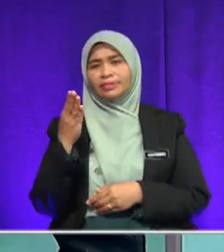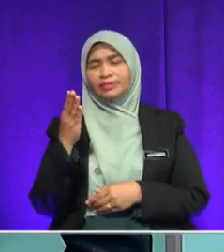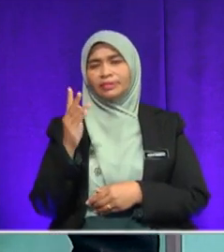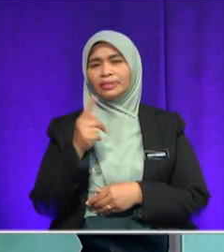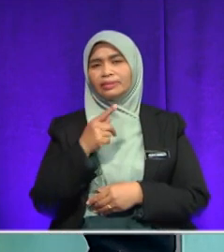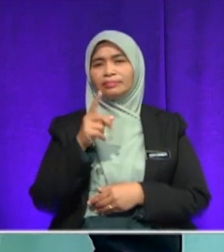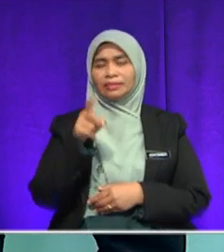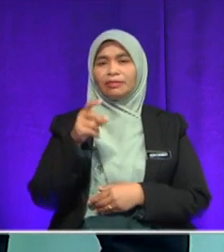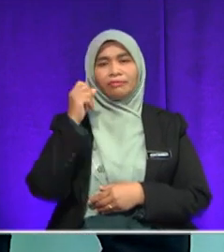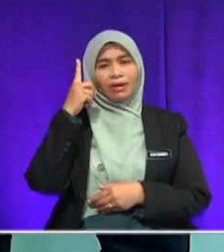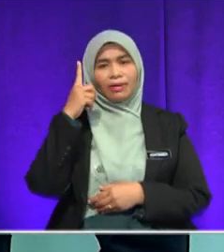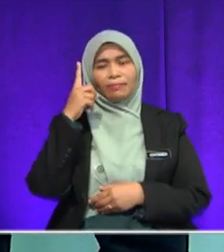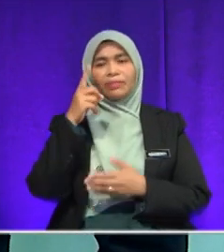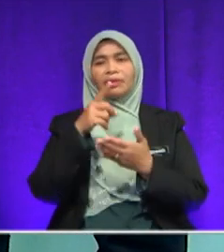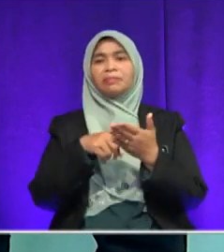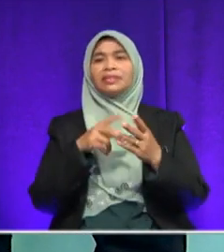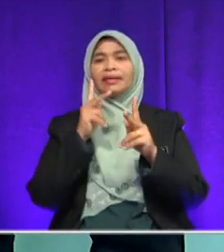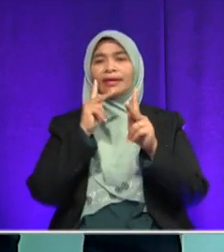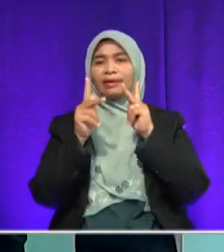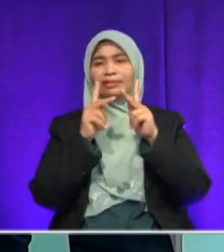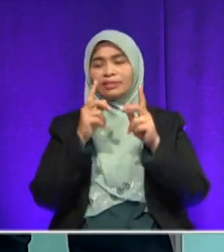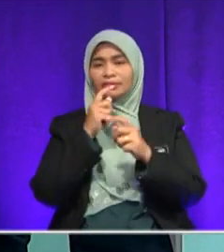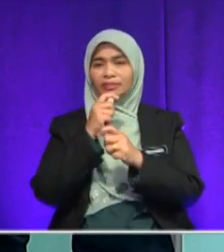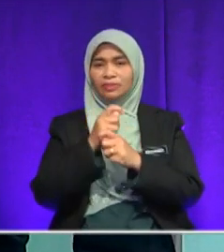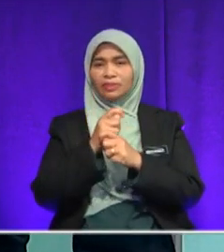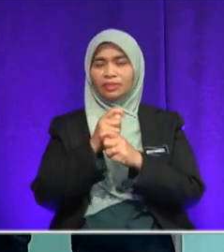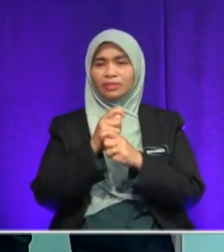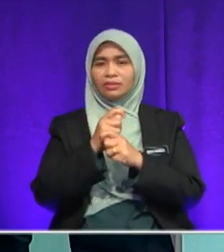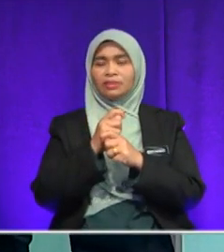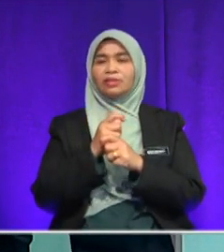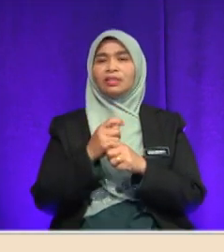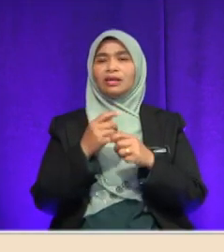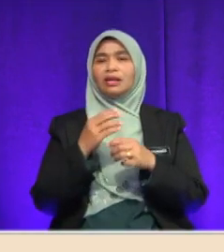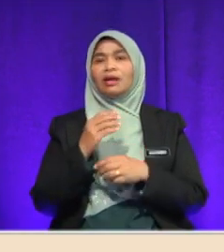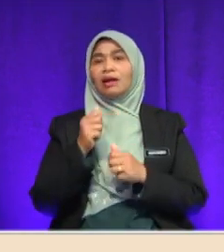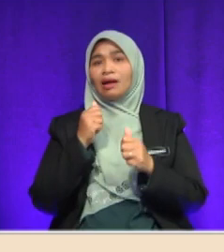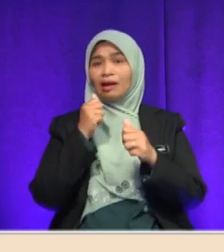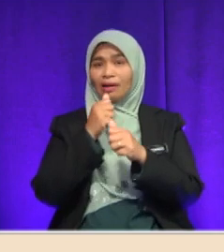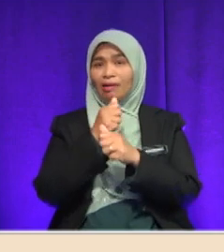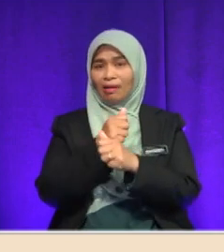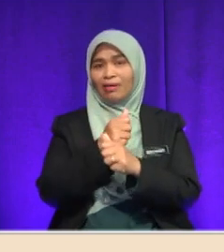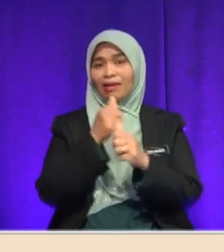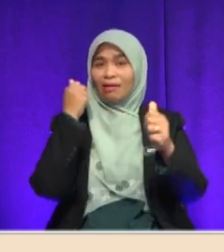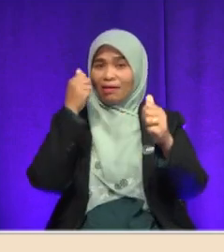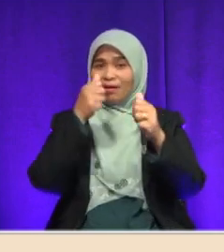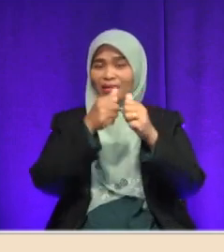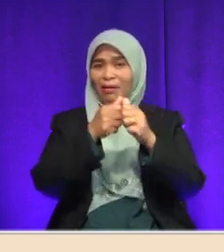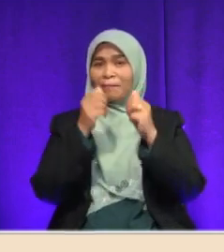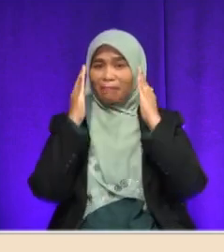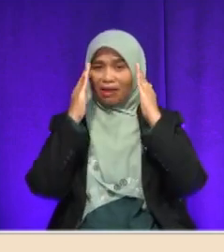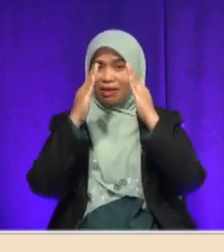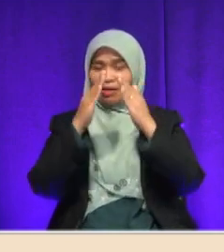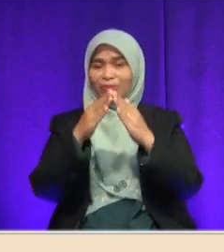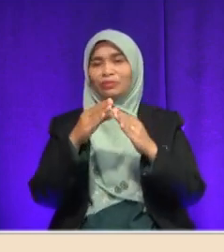perlu memahami dahulu kata tugas. Apakah kata tugas? Kata tugas ini merupakan arah pandu calon untuk memberi